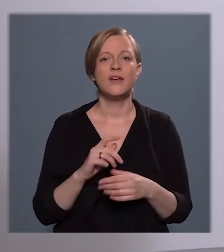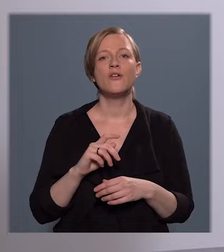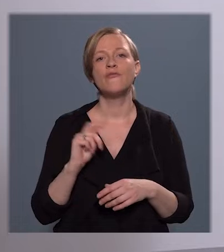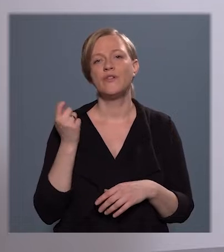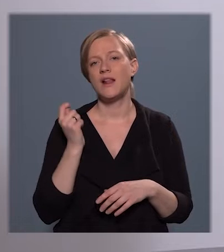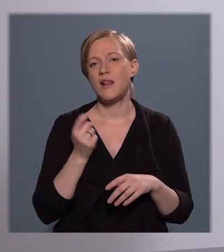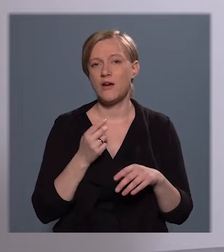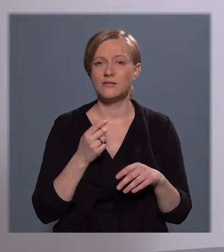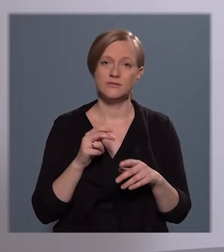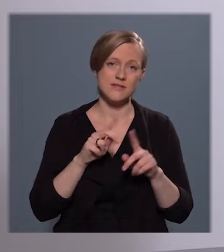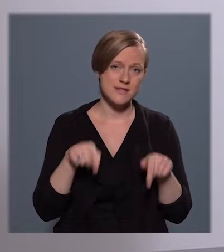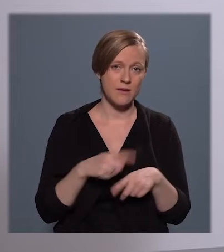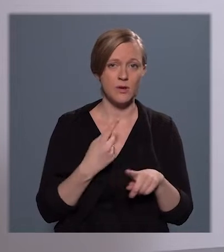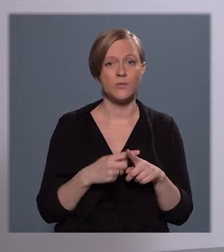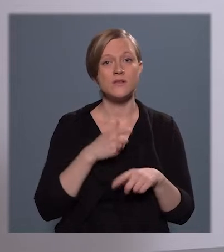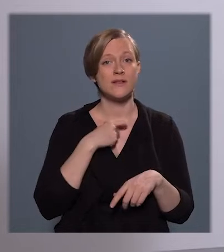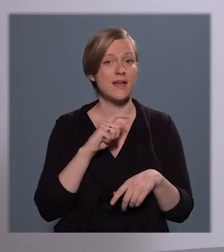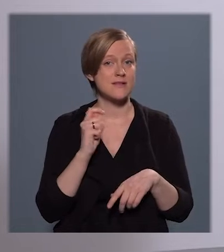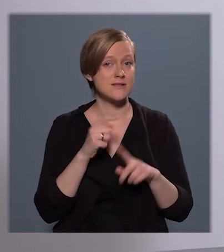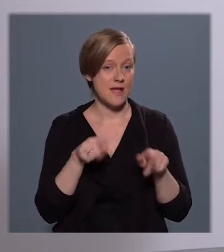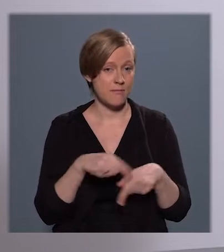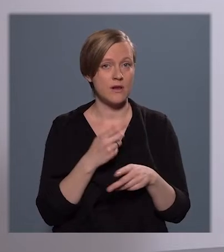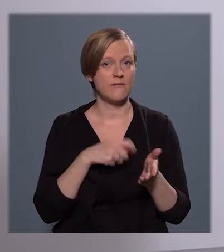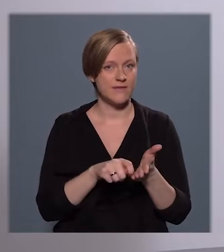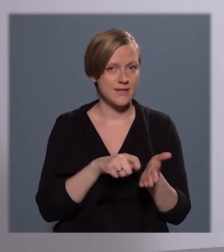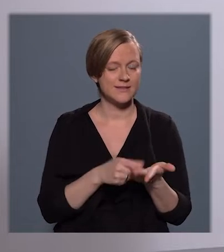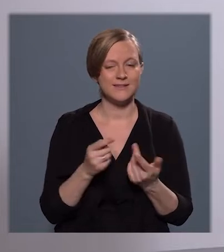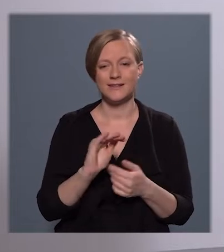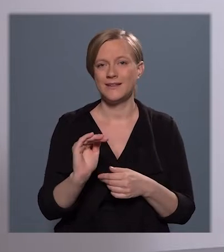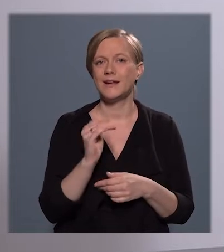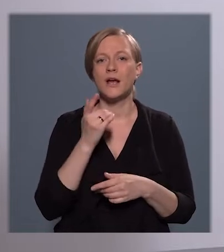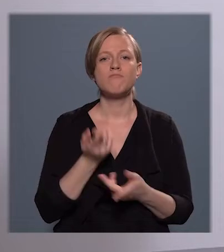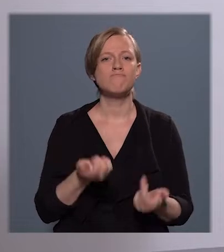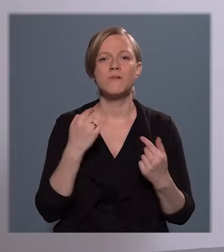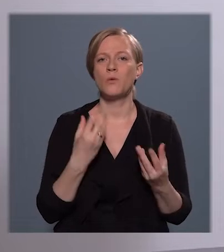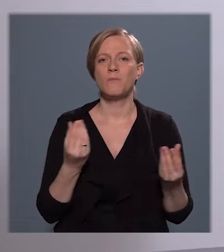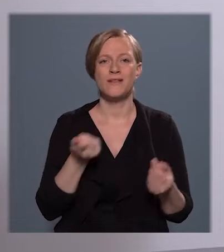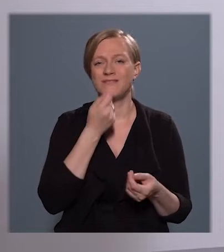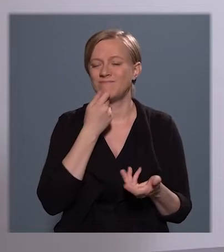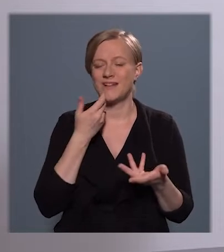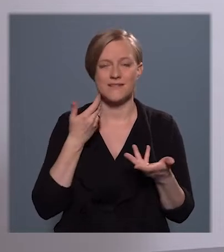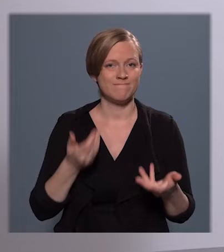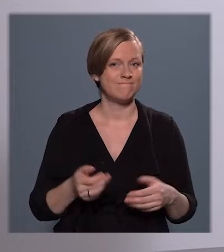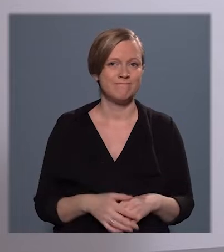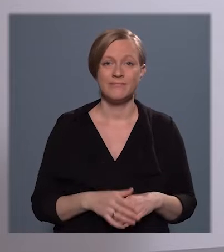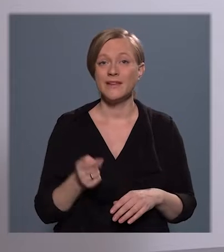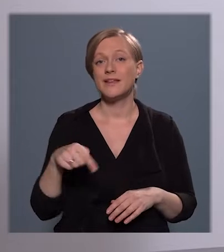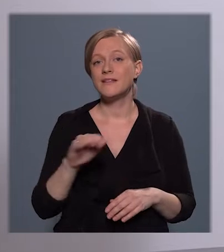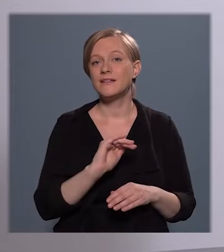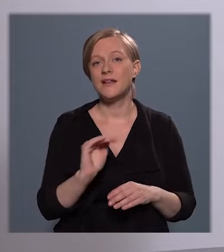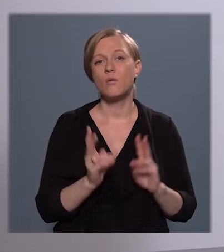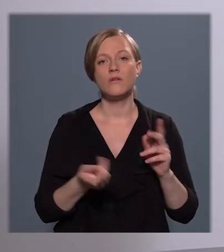és a gázszámlát kifizeti, de például azt, hogy ezek a gyerekek miből és mennyit esznek, azt, hogy ezek a gyerekek